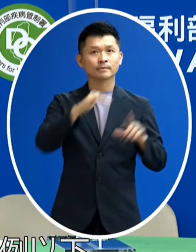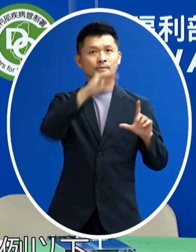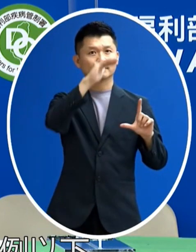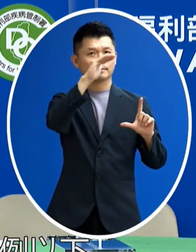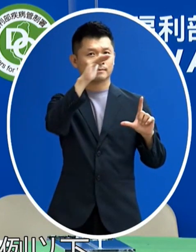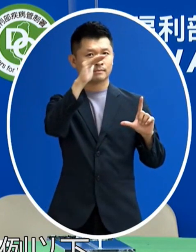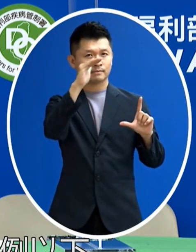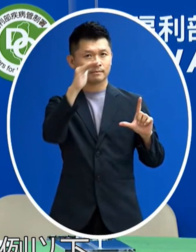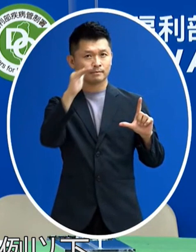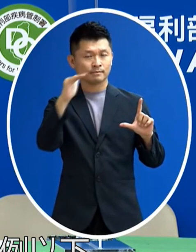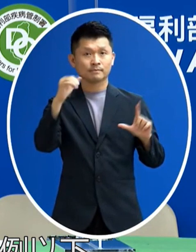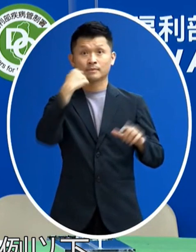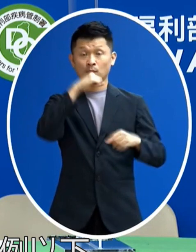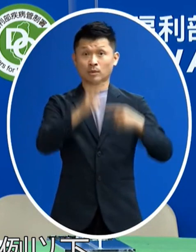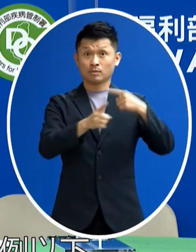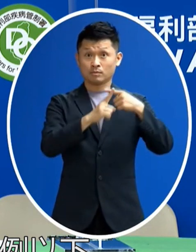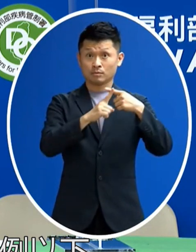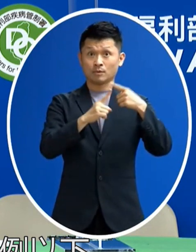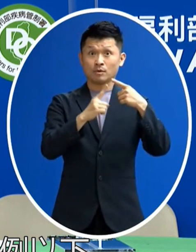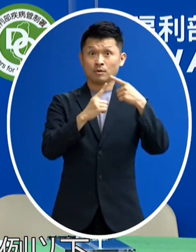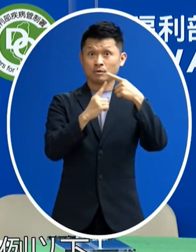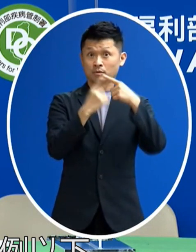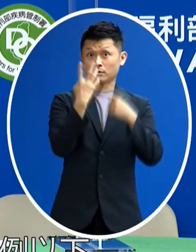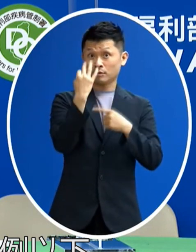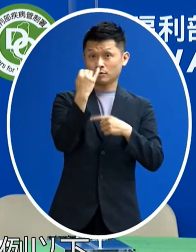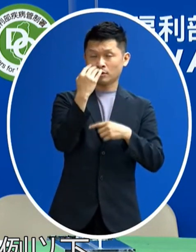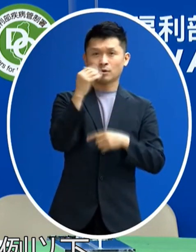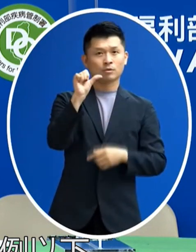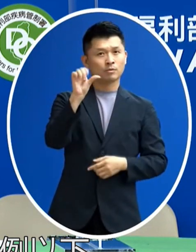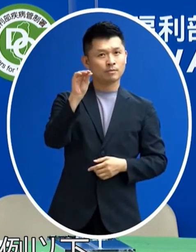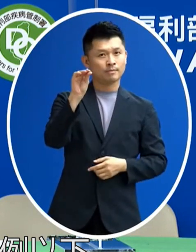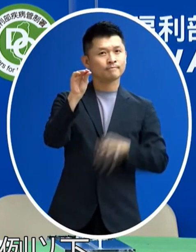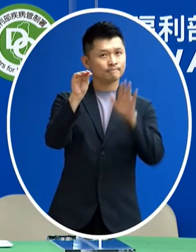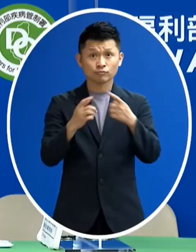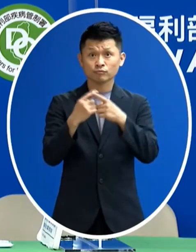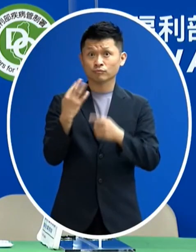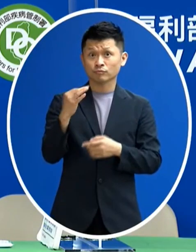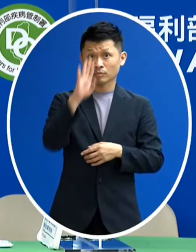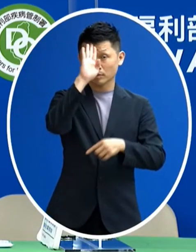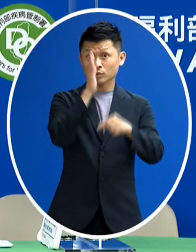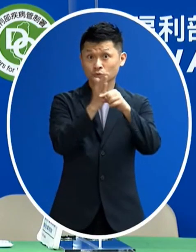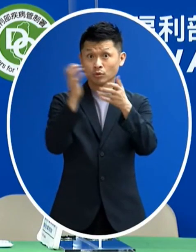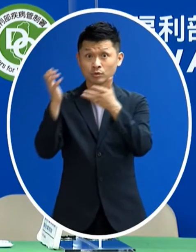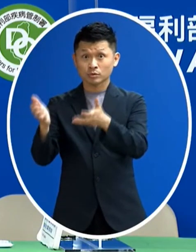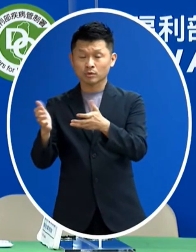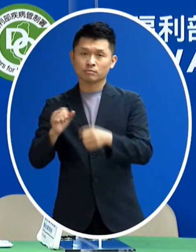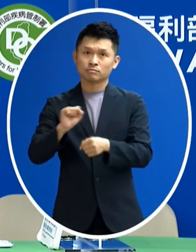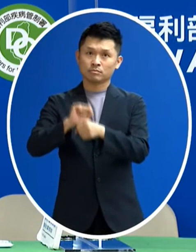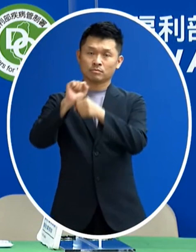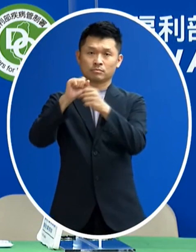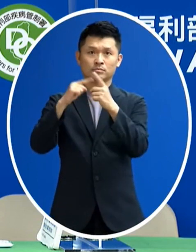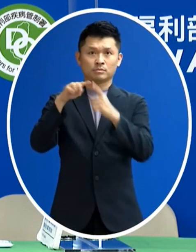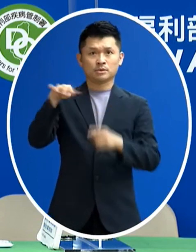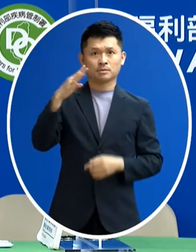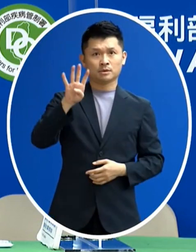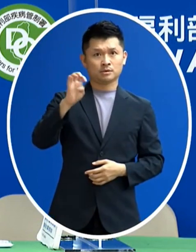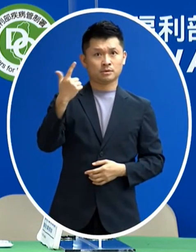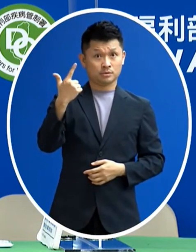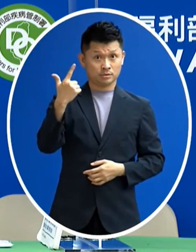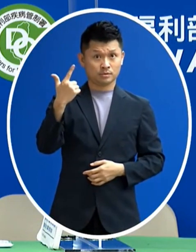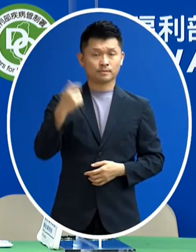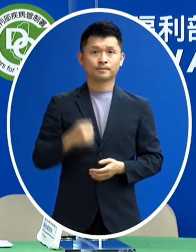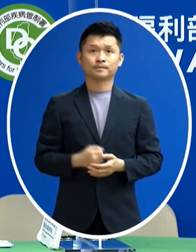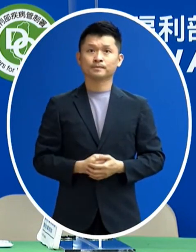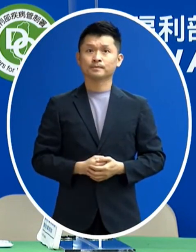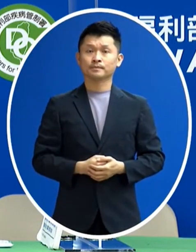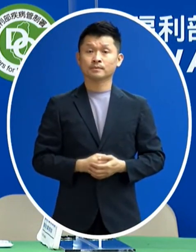这个本土的病例数都能够控制在50,000例以下。中重症今天是增加446例，那另